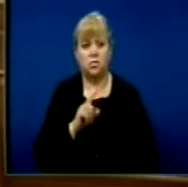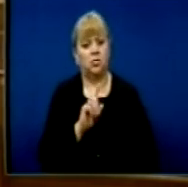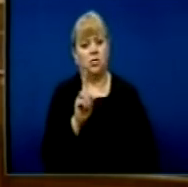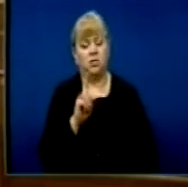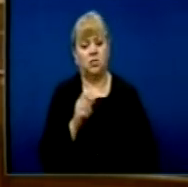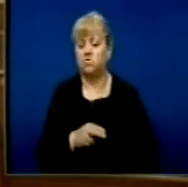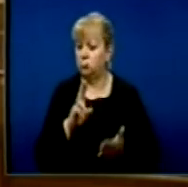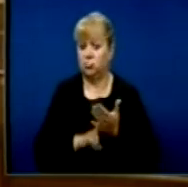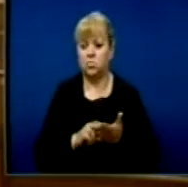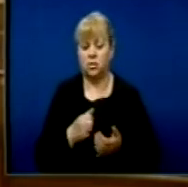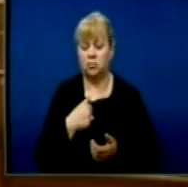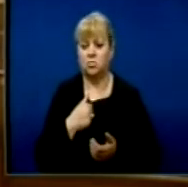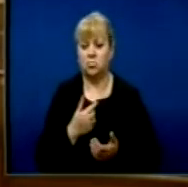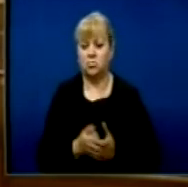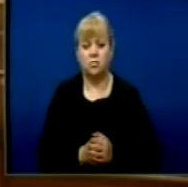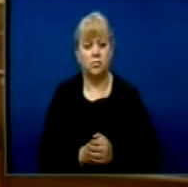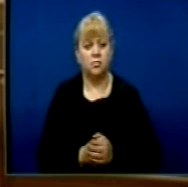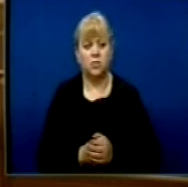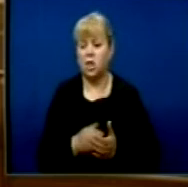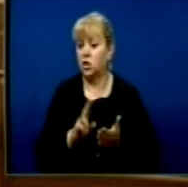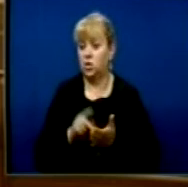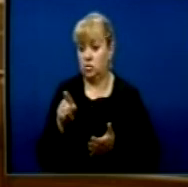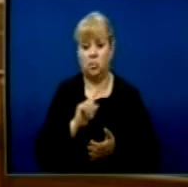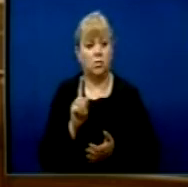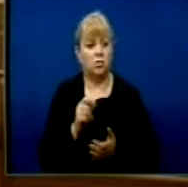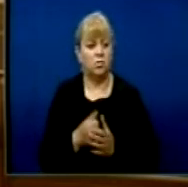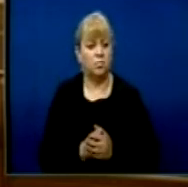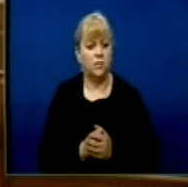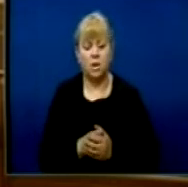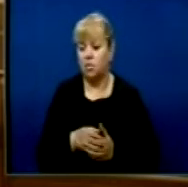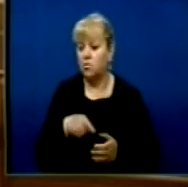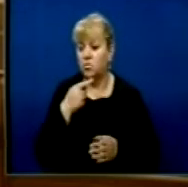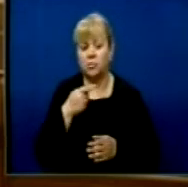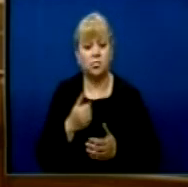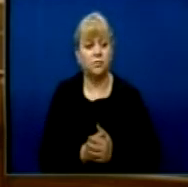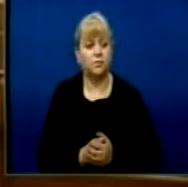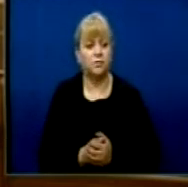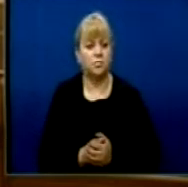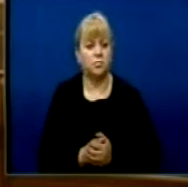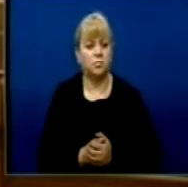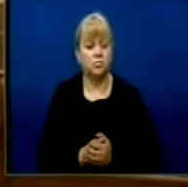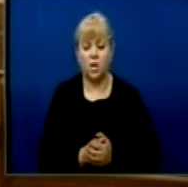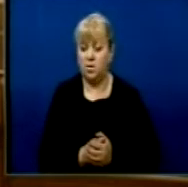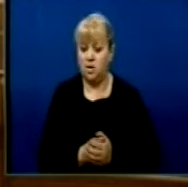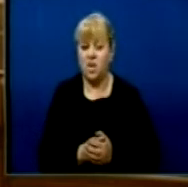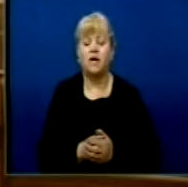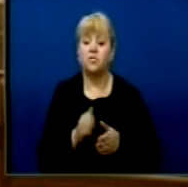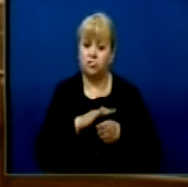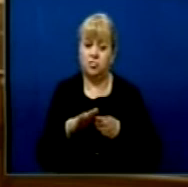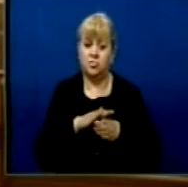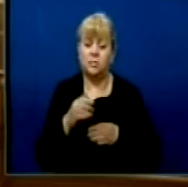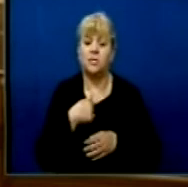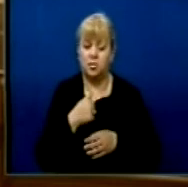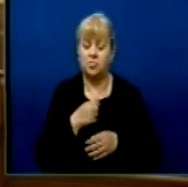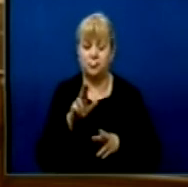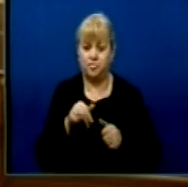drejte. Përfundoj. Diçka që ti nuk i drejt me marr ose me e dhon në këtë kuvent. Faleminderit. Unë po toleroj atë që ti ke drejt. Me